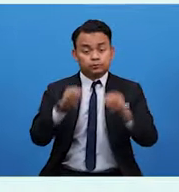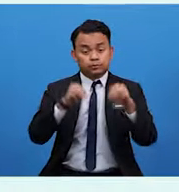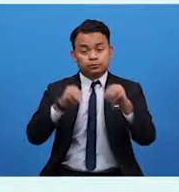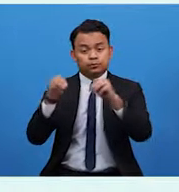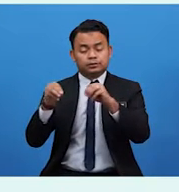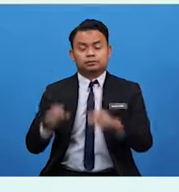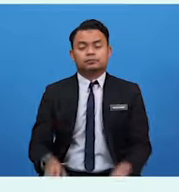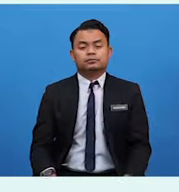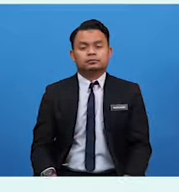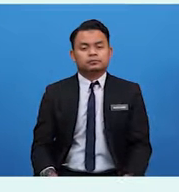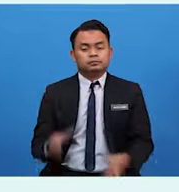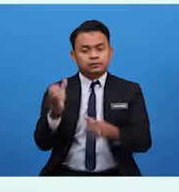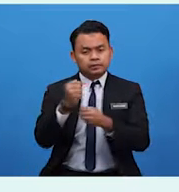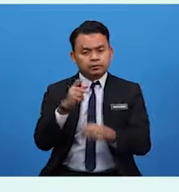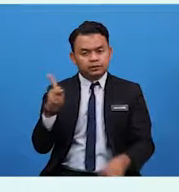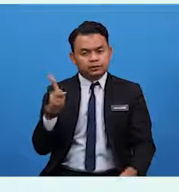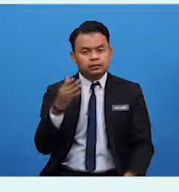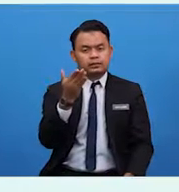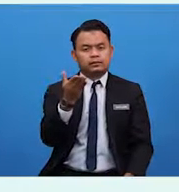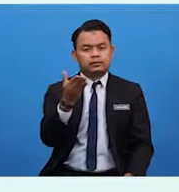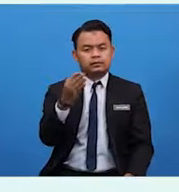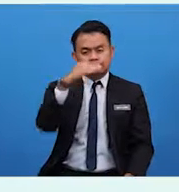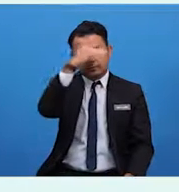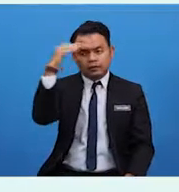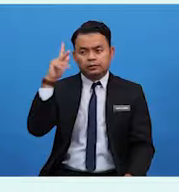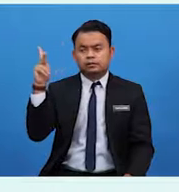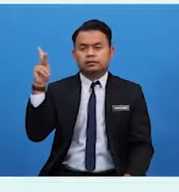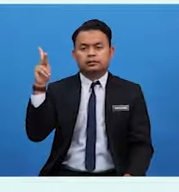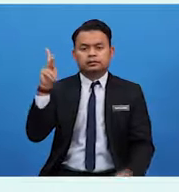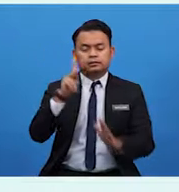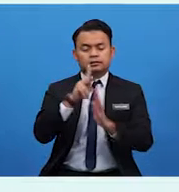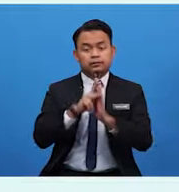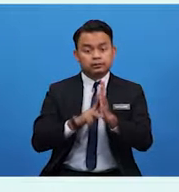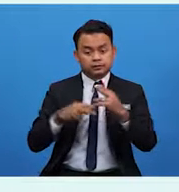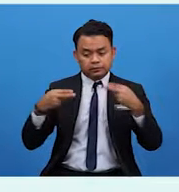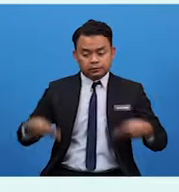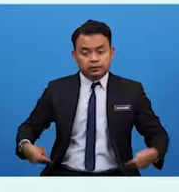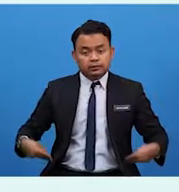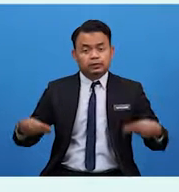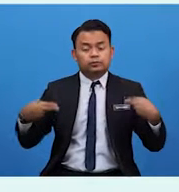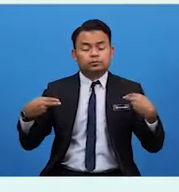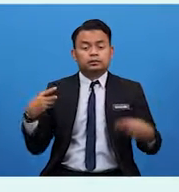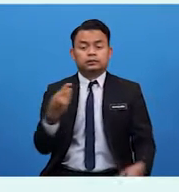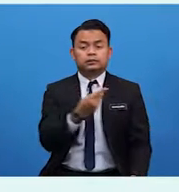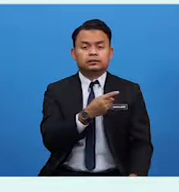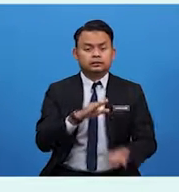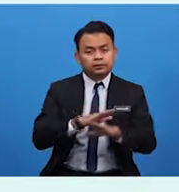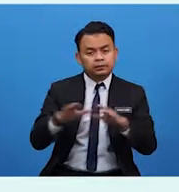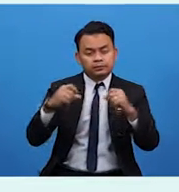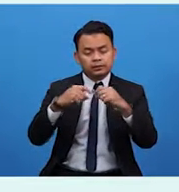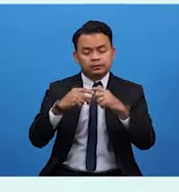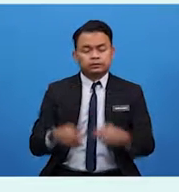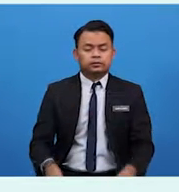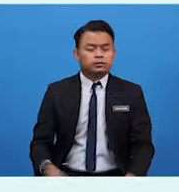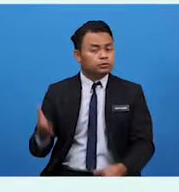Murid-murid, dapatkah anda bayangkan kehidupan kita tanpa elektrik? Pada zaman sebelum wujudnya